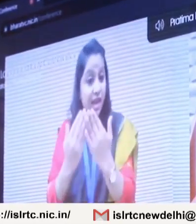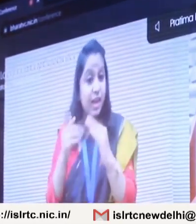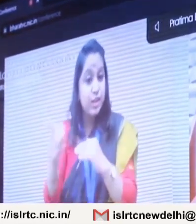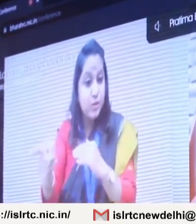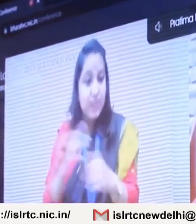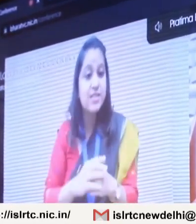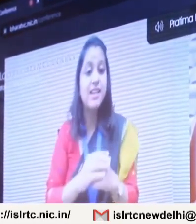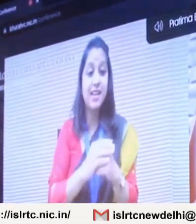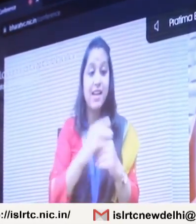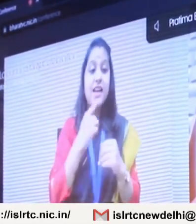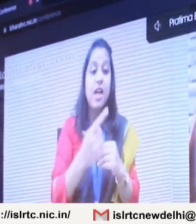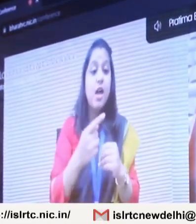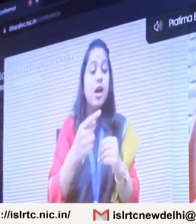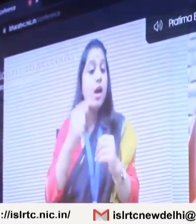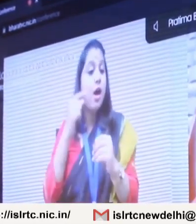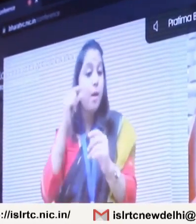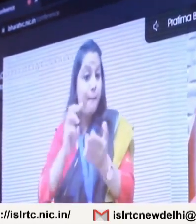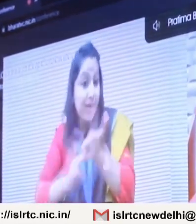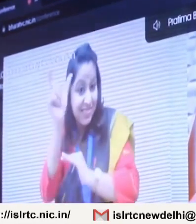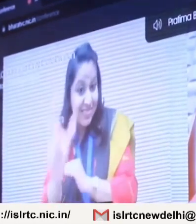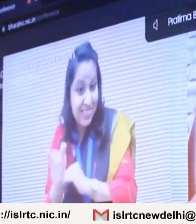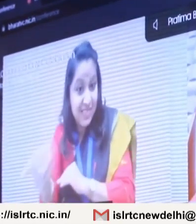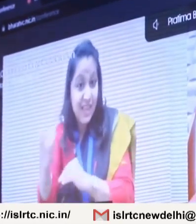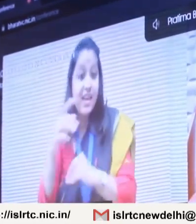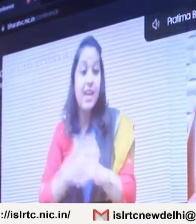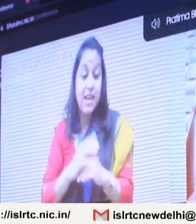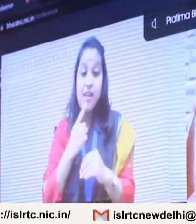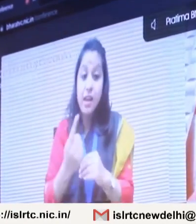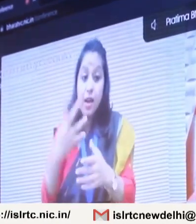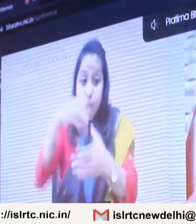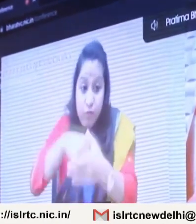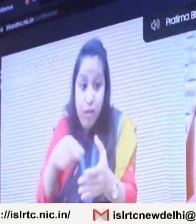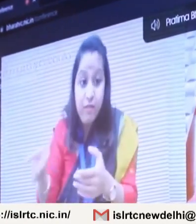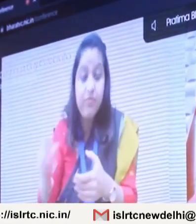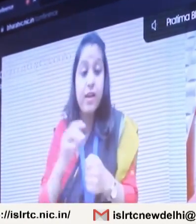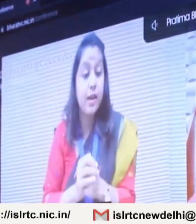माननीय मंत्री को लेके उनका जो आधिकारिक है और हमारे